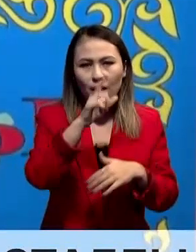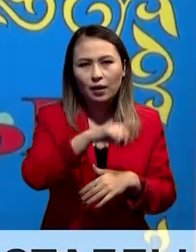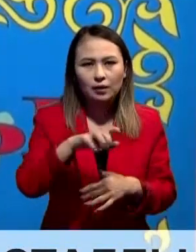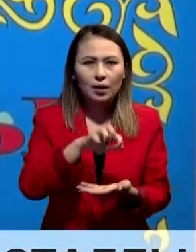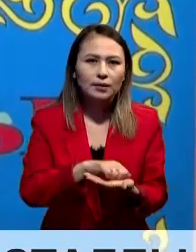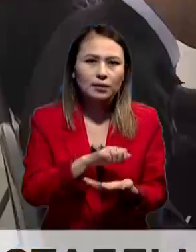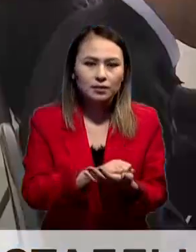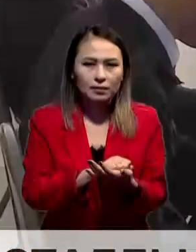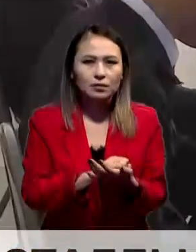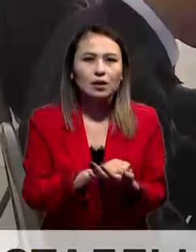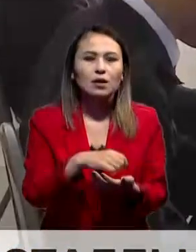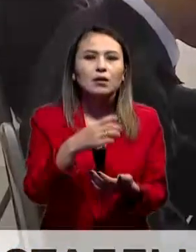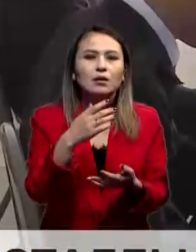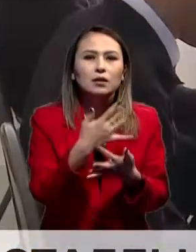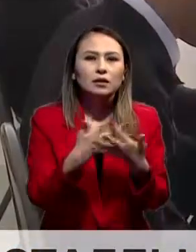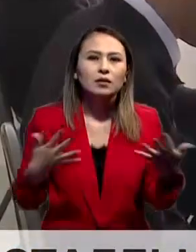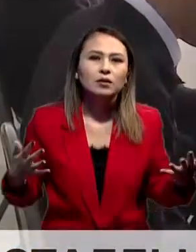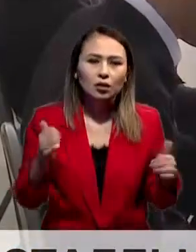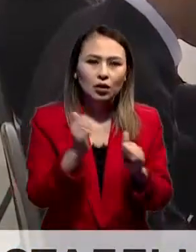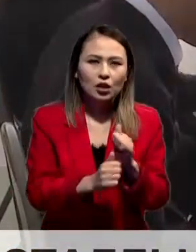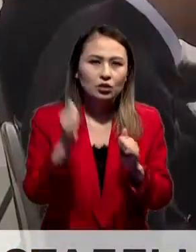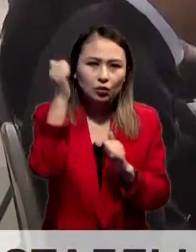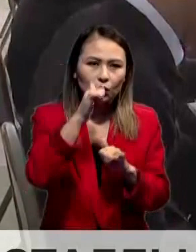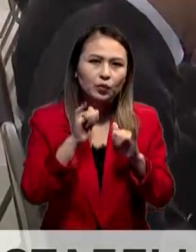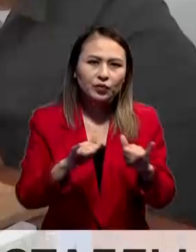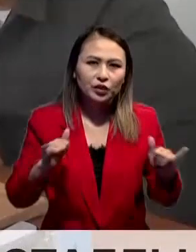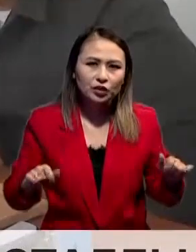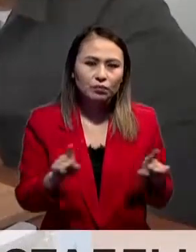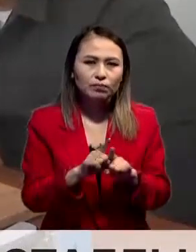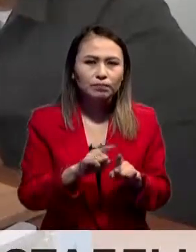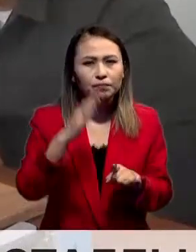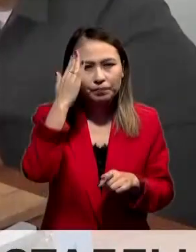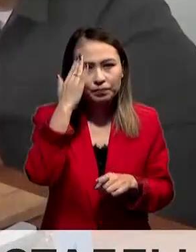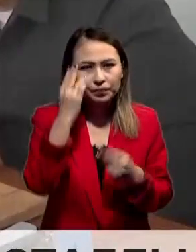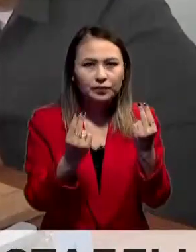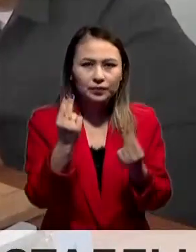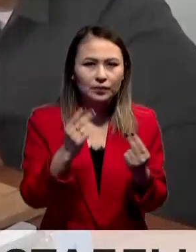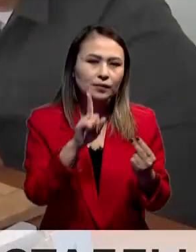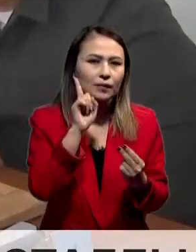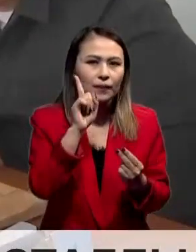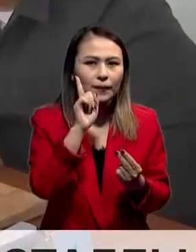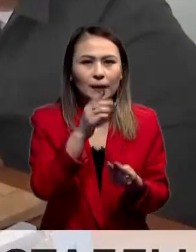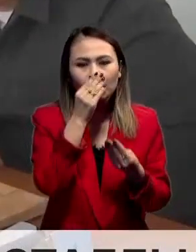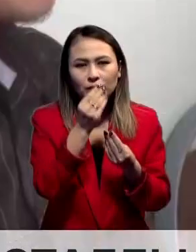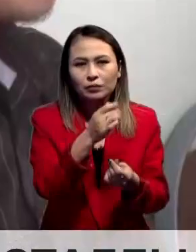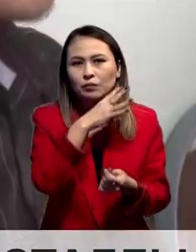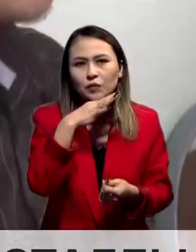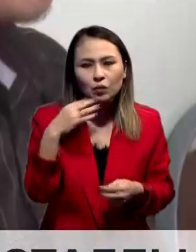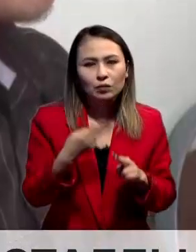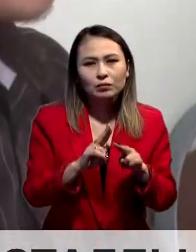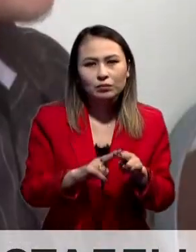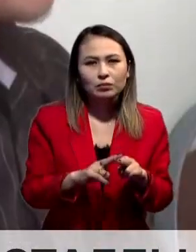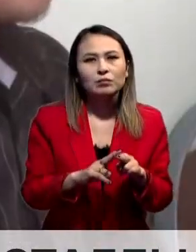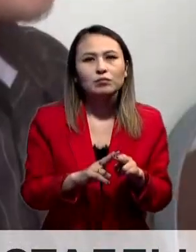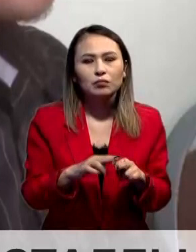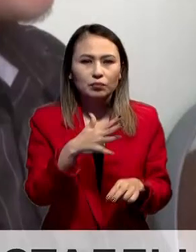адам айналысады. Жыл санап қатары көбейіп келеді дейді сала мамандары. Жалпы зияткерлік ойынға деген жастардың қызығушылығы